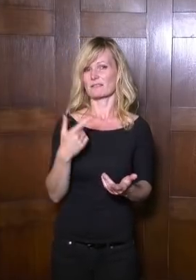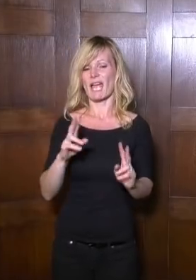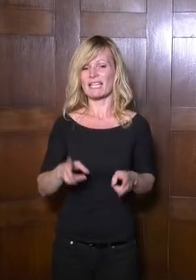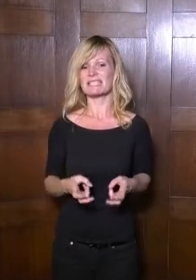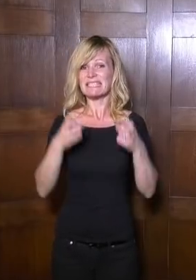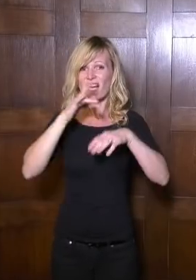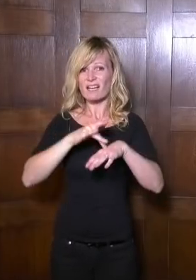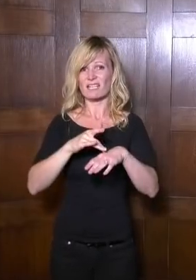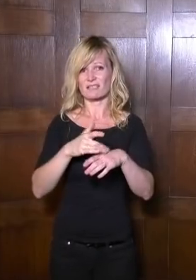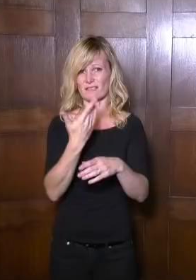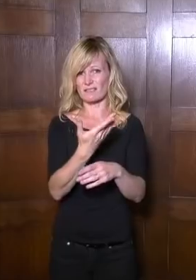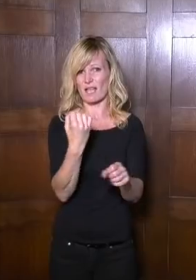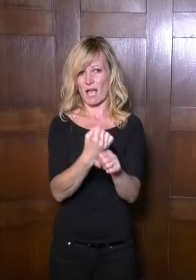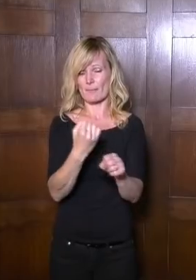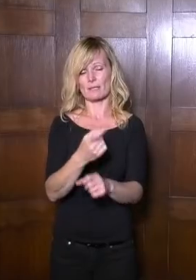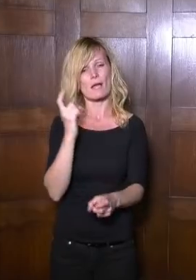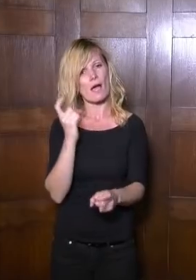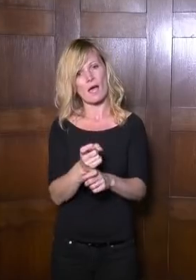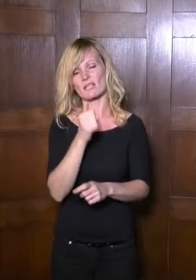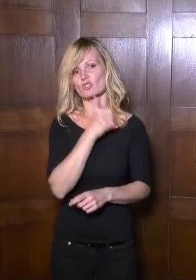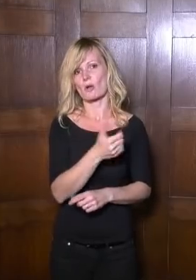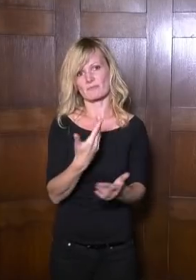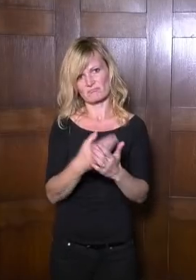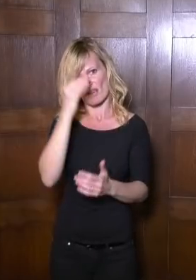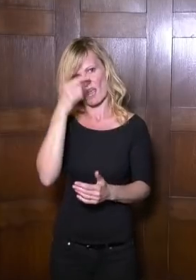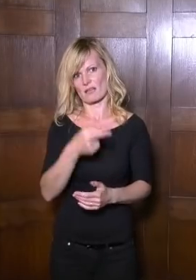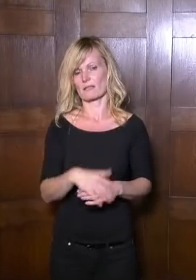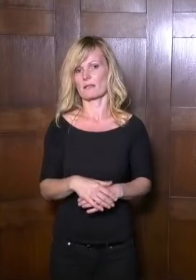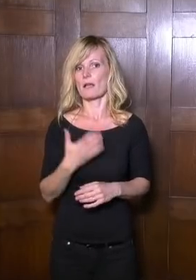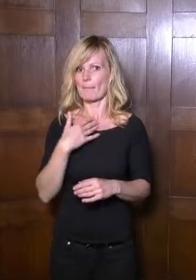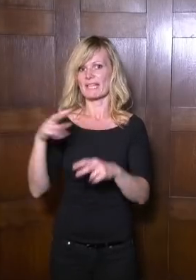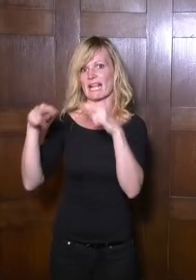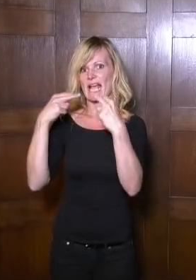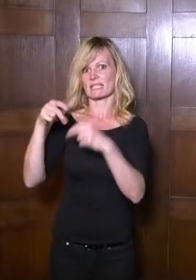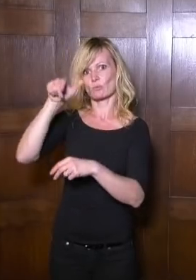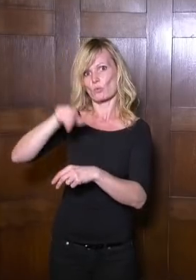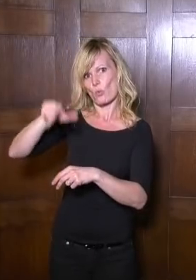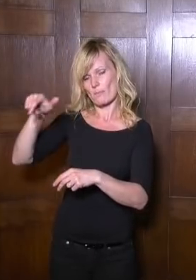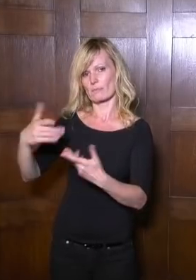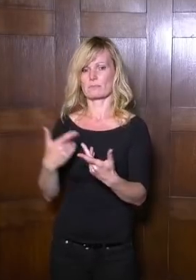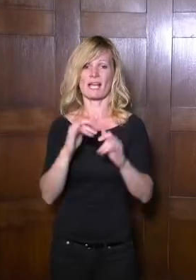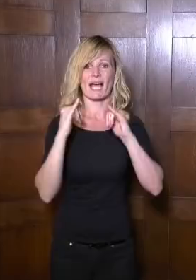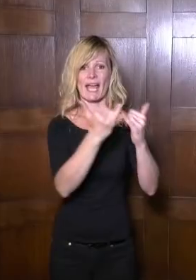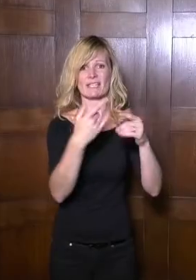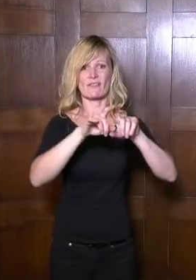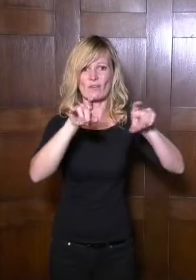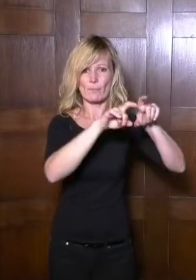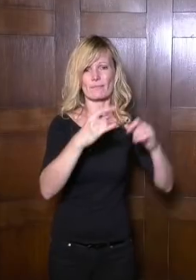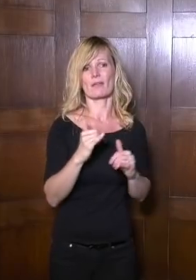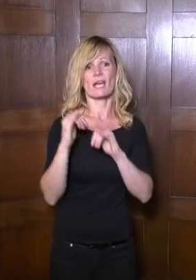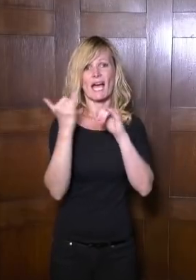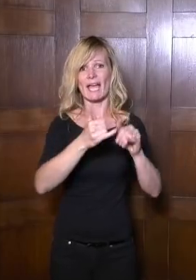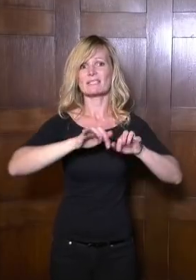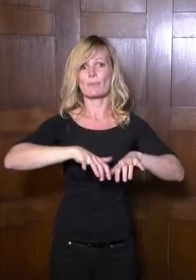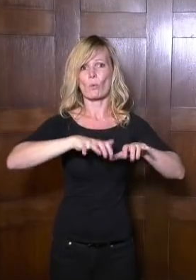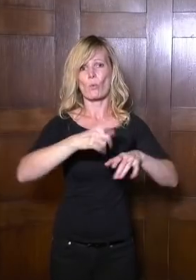ist wirklich ein harter Job. Und meine Gastronomen und meine Reiseunternehmen, also meine Reisebüros,